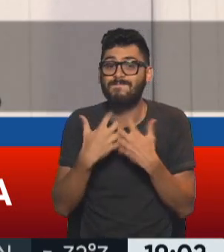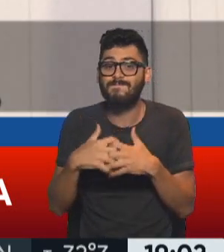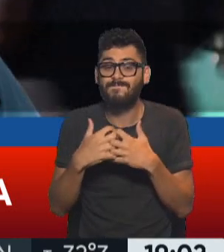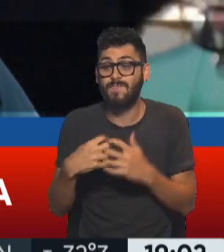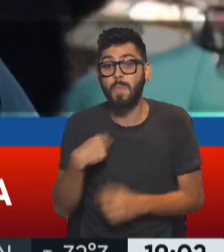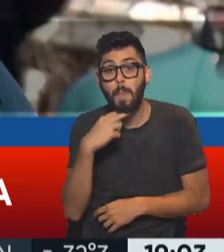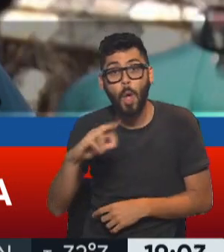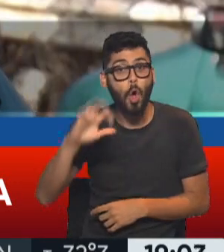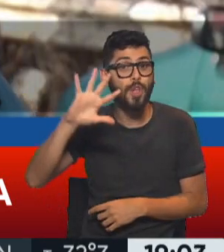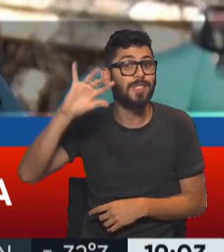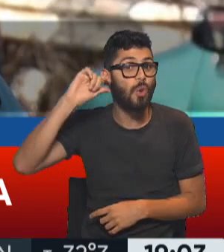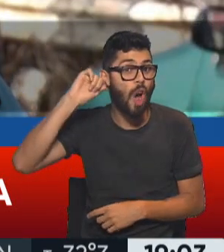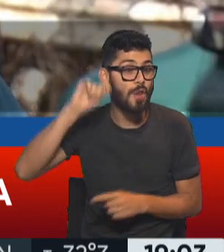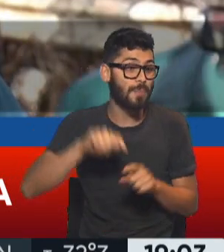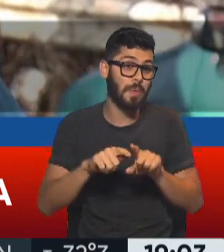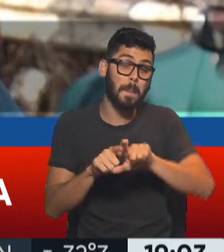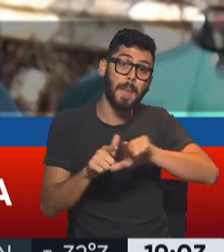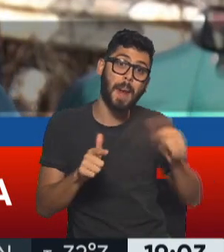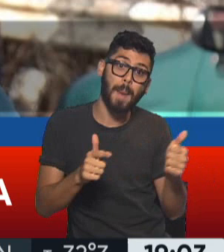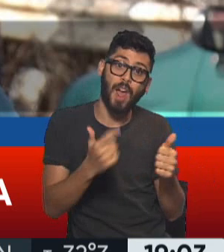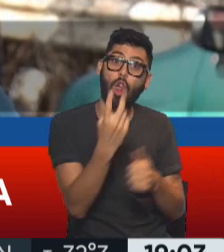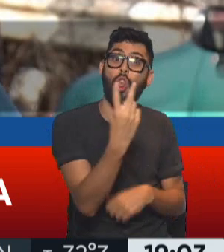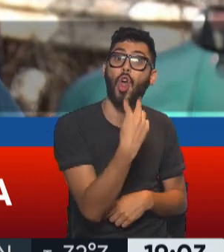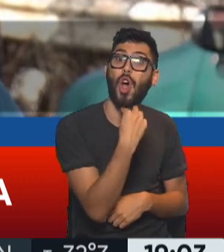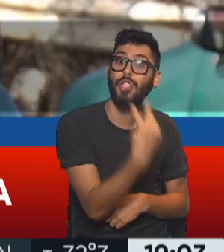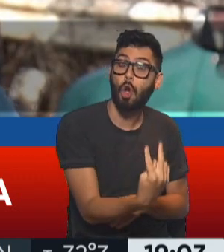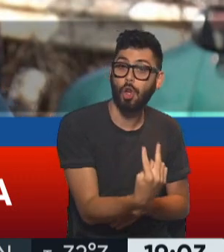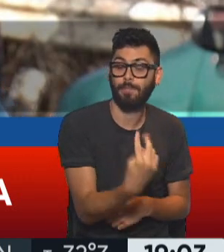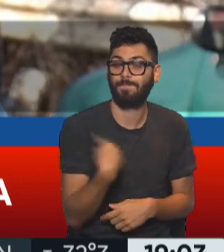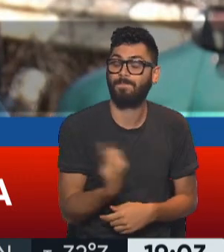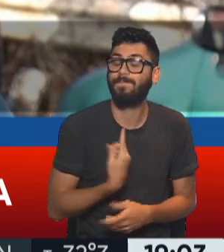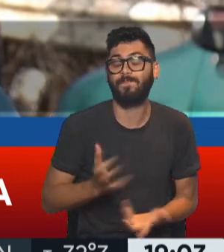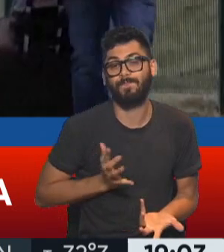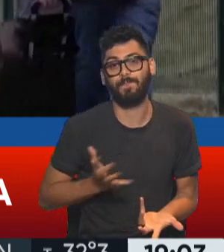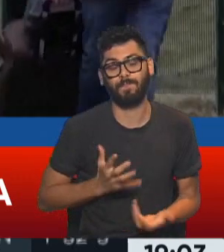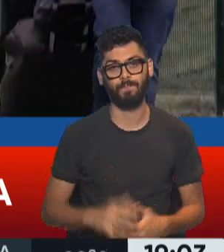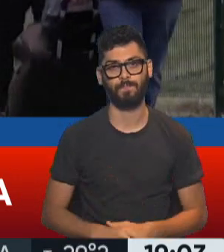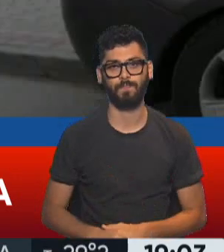мій сістер, який має двох дітей. Ми дуже бояться і не знаємо, що тут